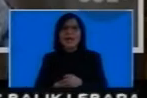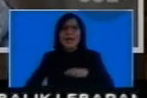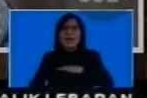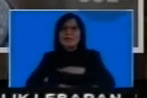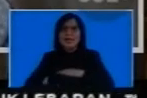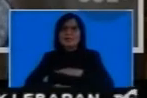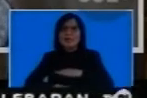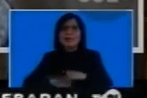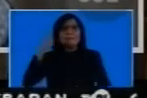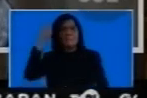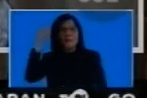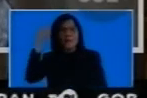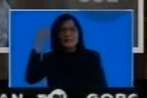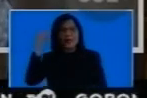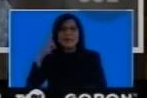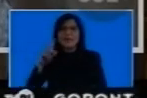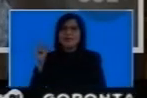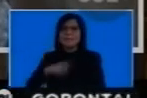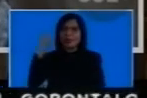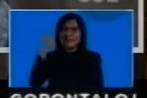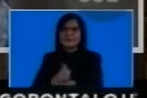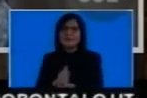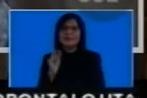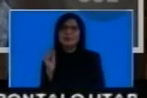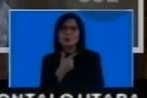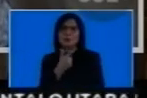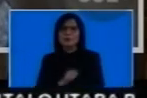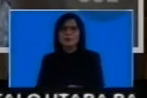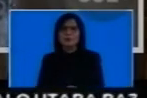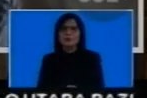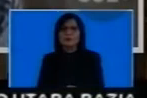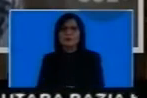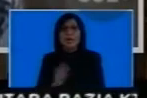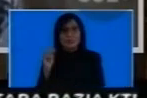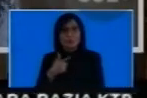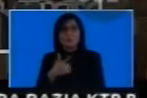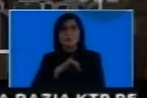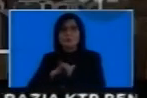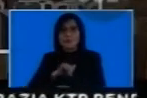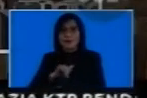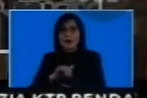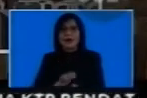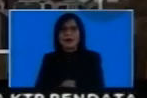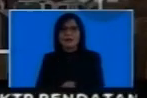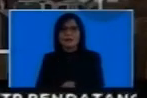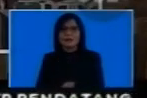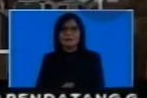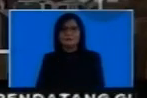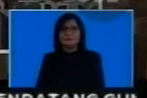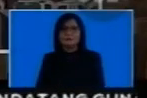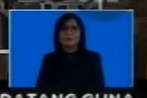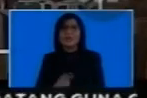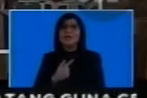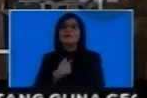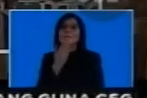itu adalah akar dari pembelajaran yang terpenting di hidup kita ya. Hidup itu sama aja seperti krisis di dalam